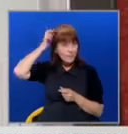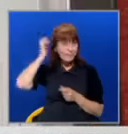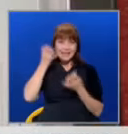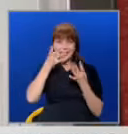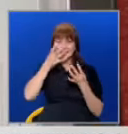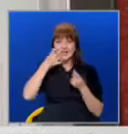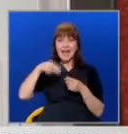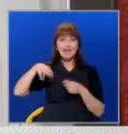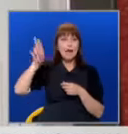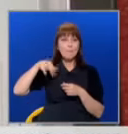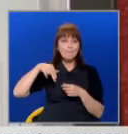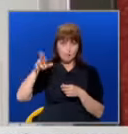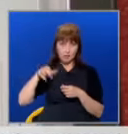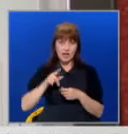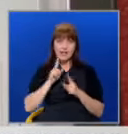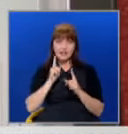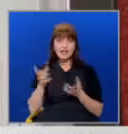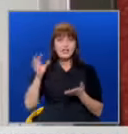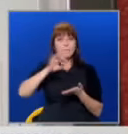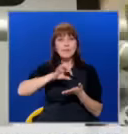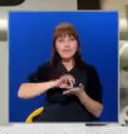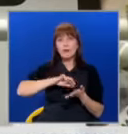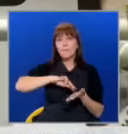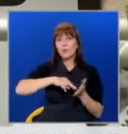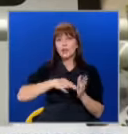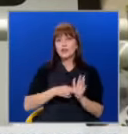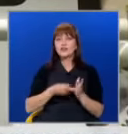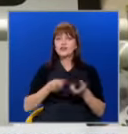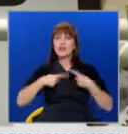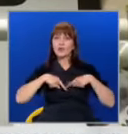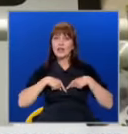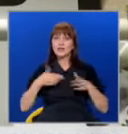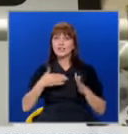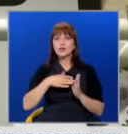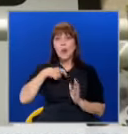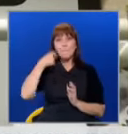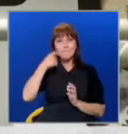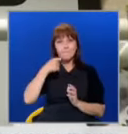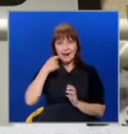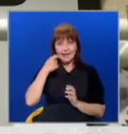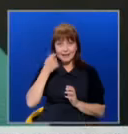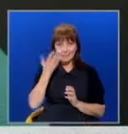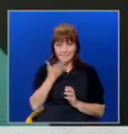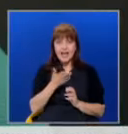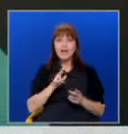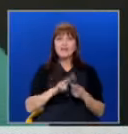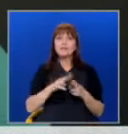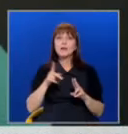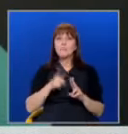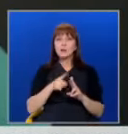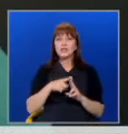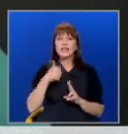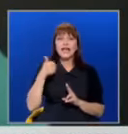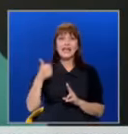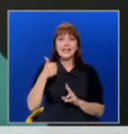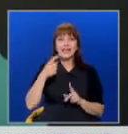и Немов е трябвало да присъстват на политически мотивирано дело срещу майка на чеченски активисти. Владимир Путин и лидерът